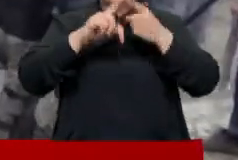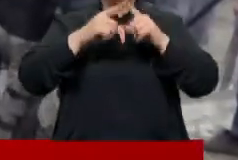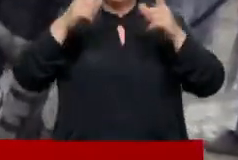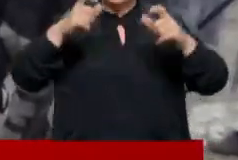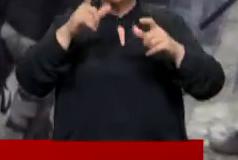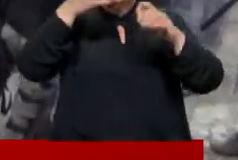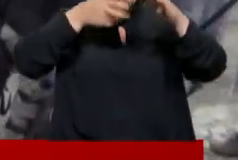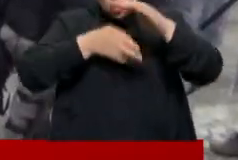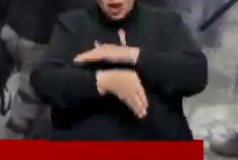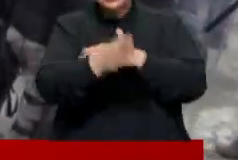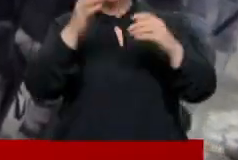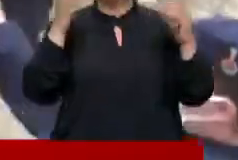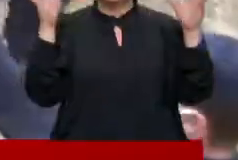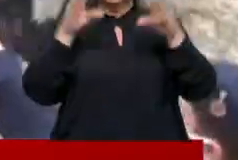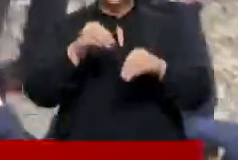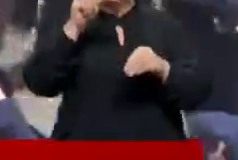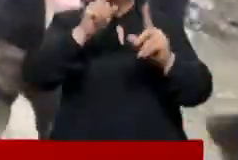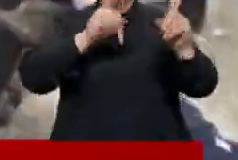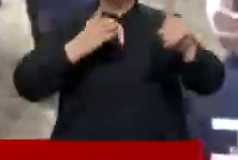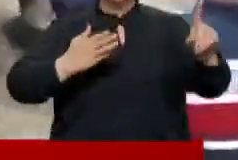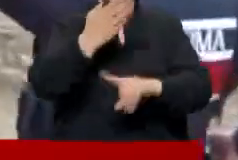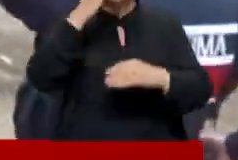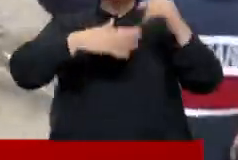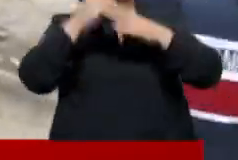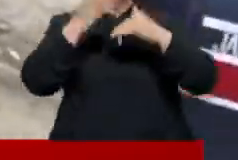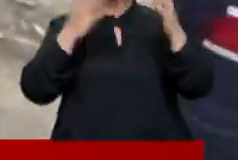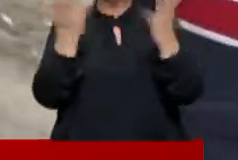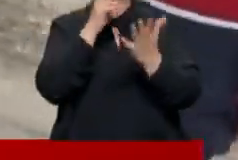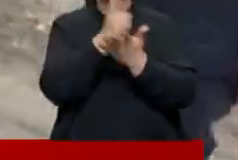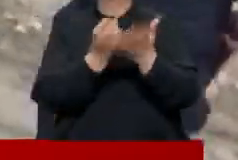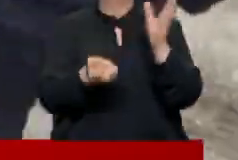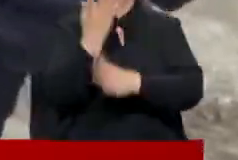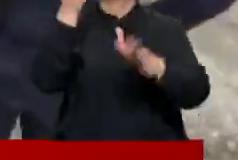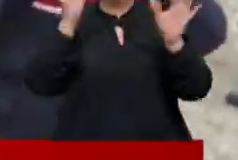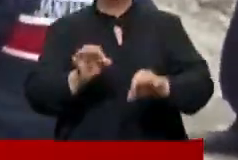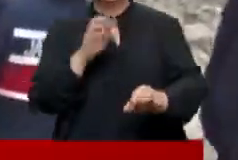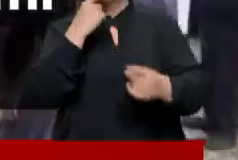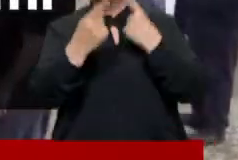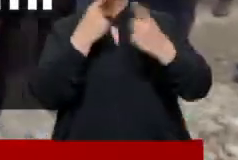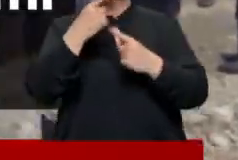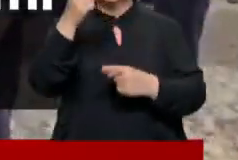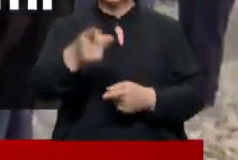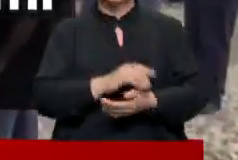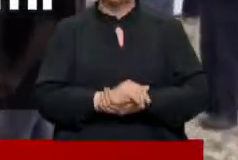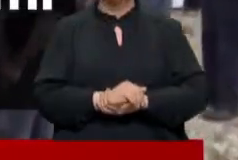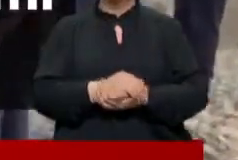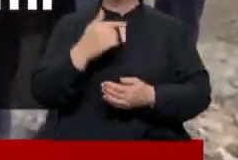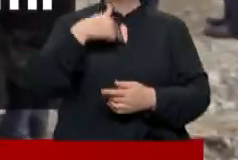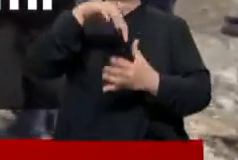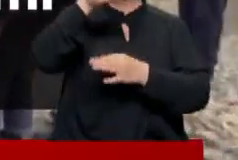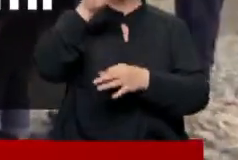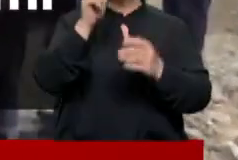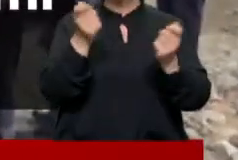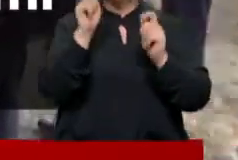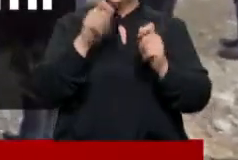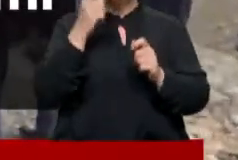alanında toplandı. Köylüler projenin yargıya taşındığını, inşaatın daha karar çıkmadan başladığını savundu. Ölçmek işler yapabiliriz.